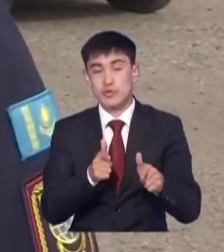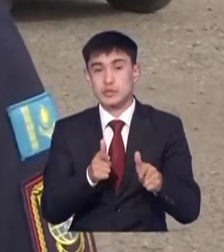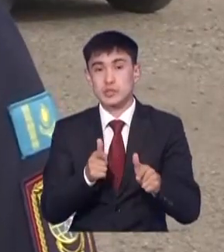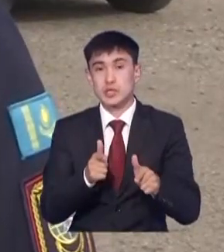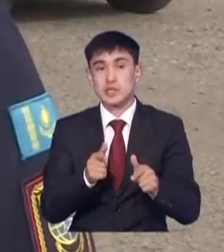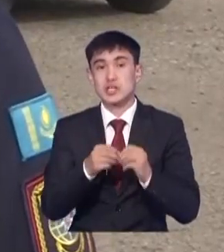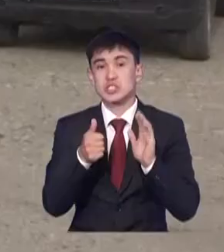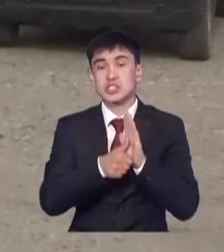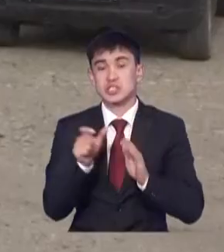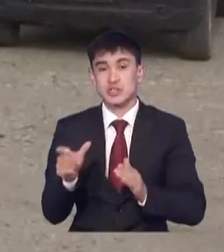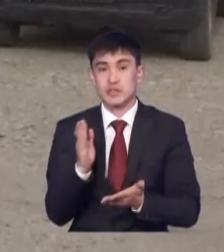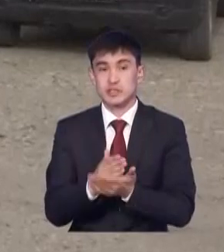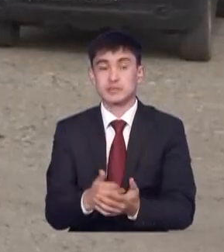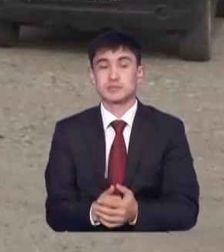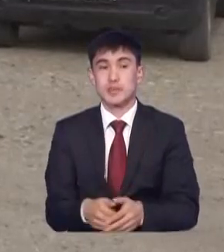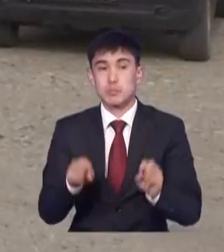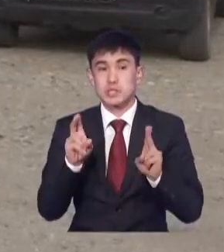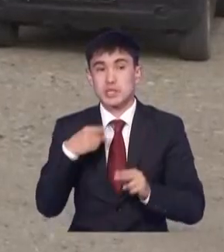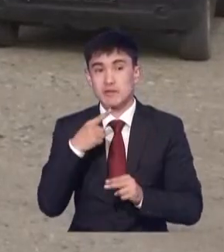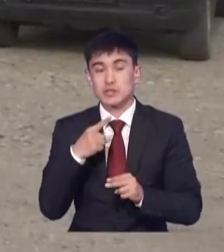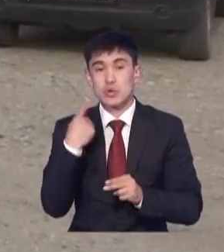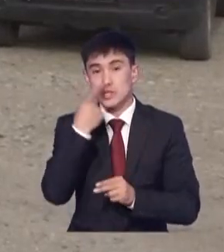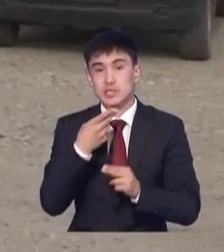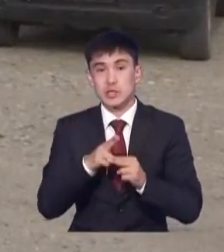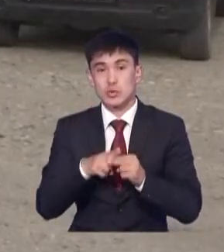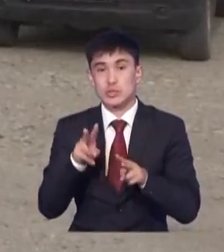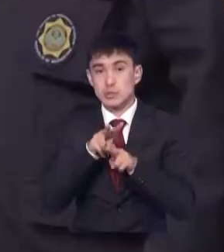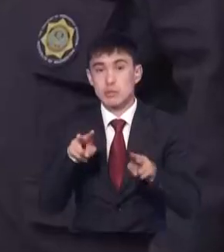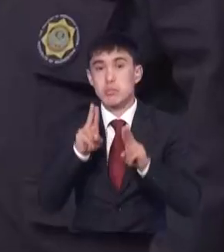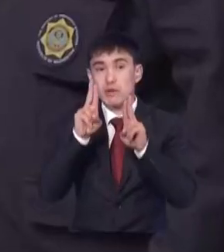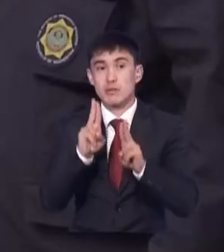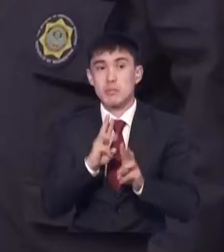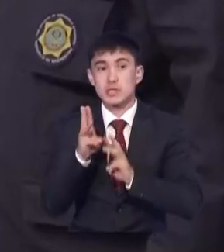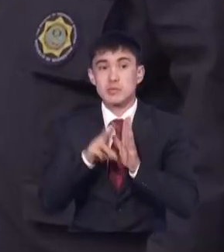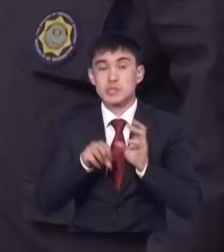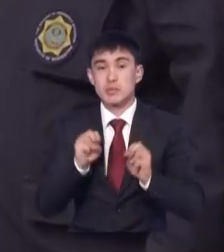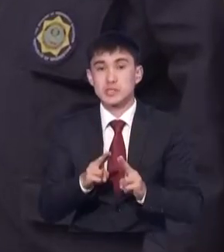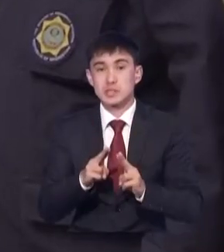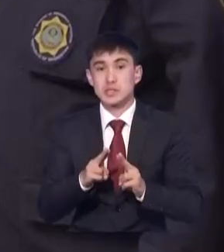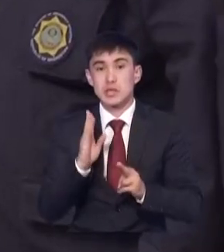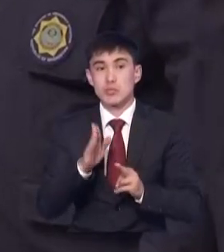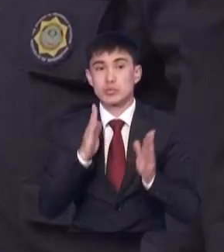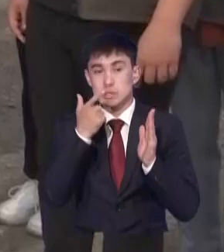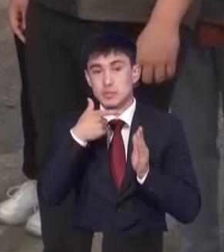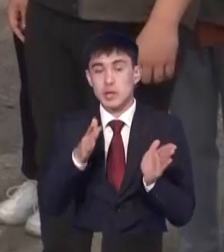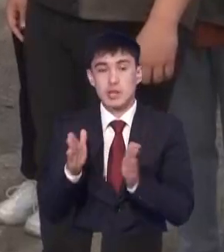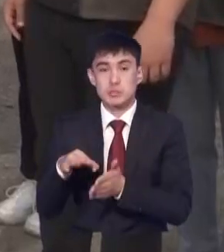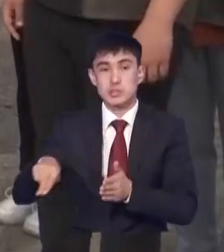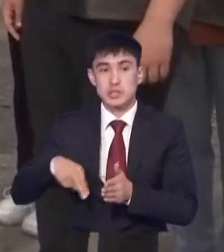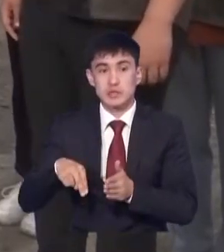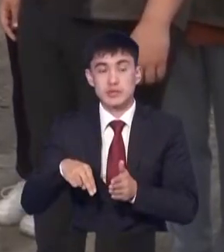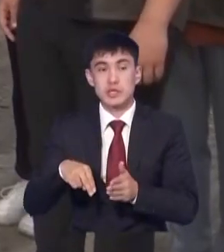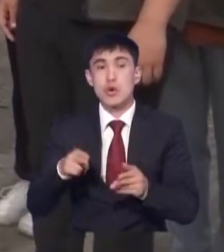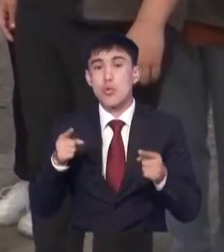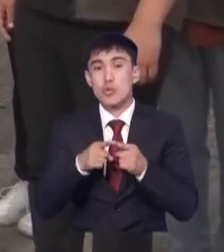находится 16 человек. Специалисты отмечают, что лица, которые не соблюдают правила пожарной безопасности, подлежат дисциплинарной, административной